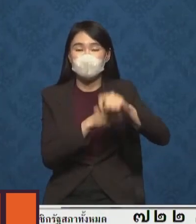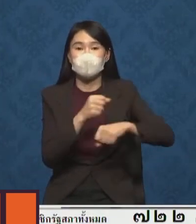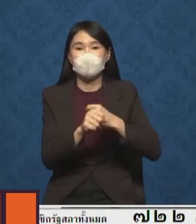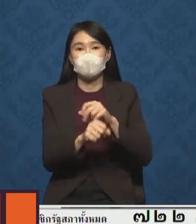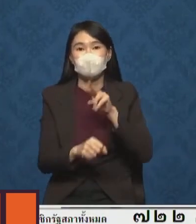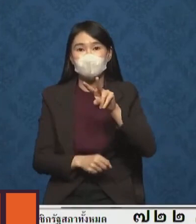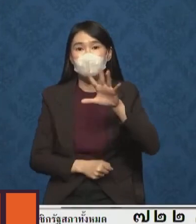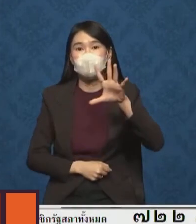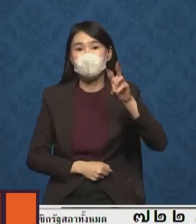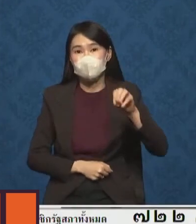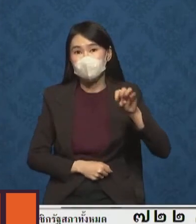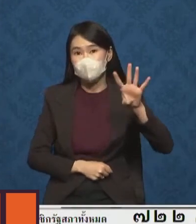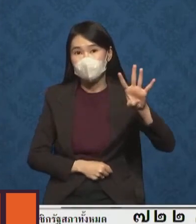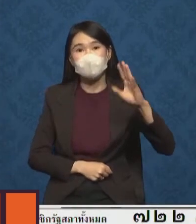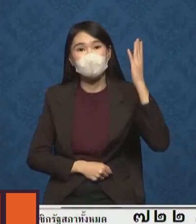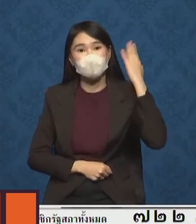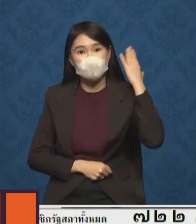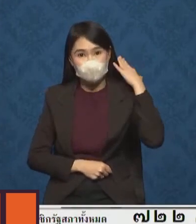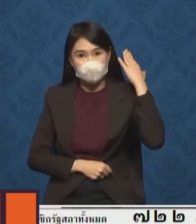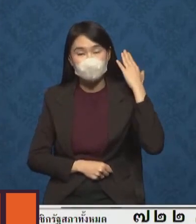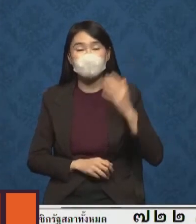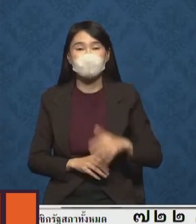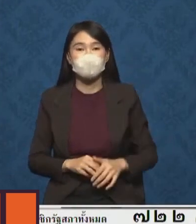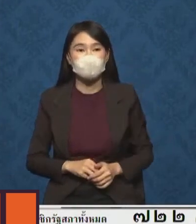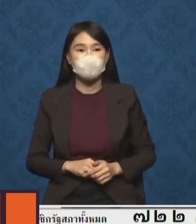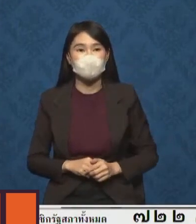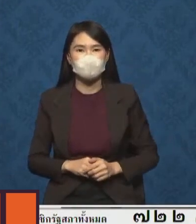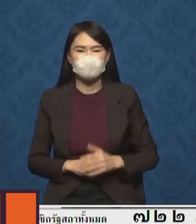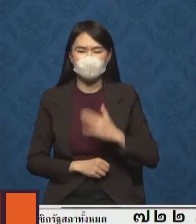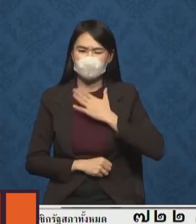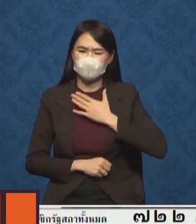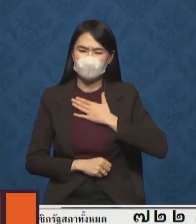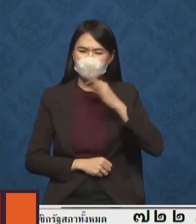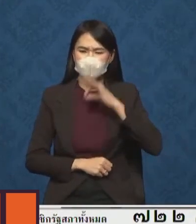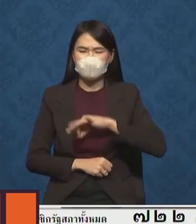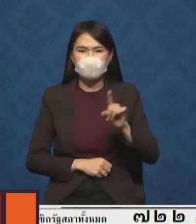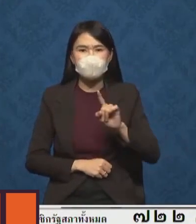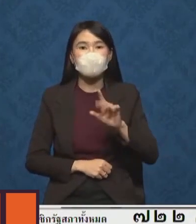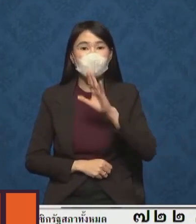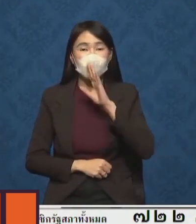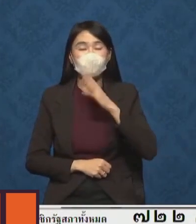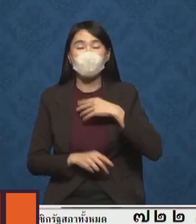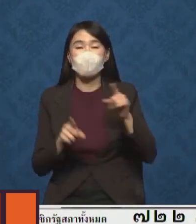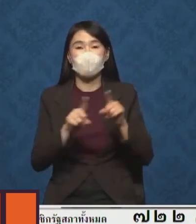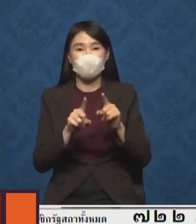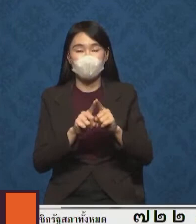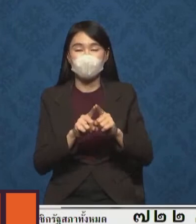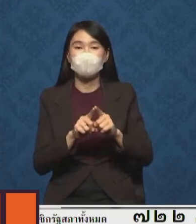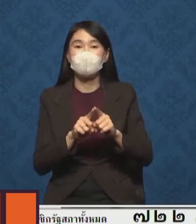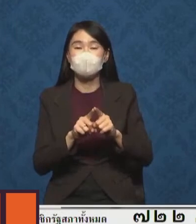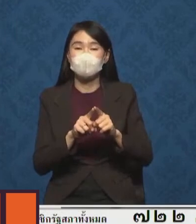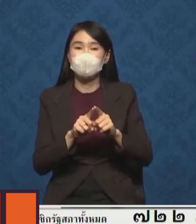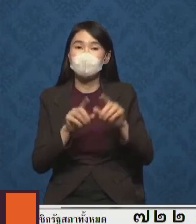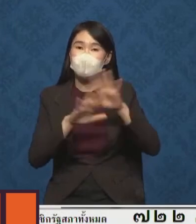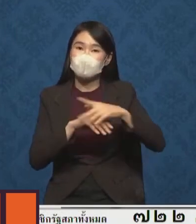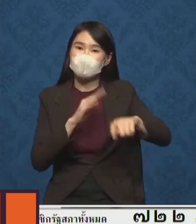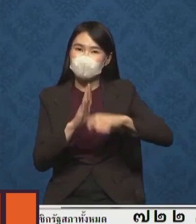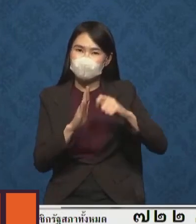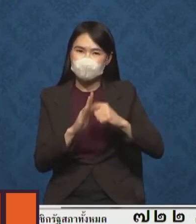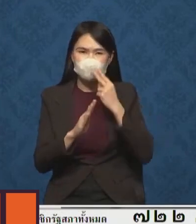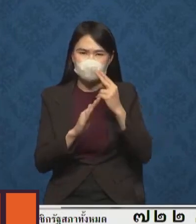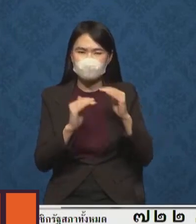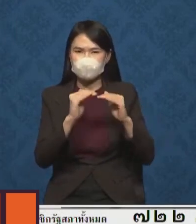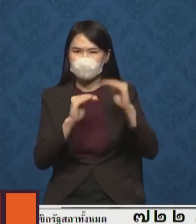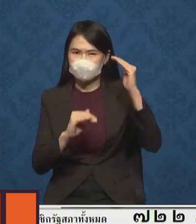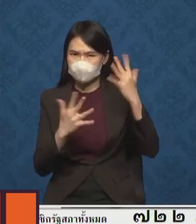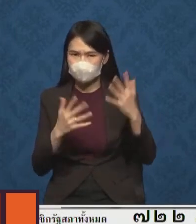4ที่ผ่านมาเท่านั้นผมคิว่าข้อกลาวอ้างนี้เป็นข้อกลาวอ้างที่ไม่เป็นธรรม